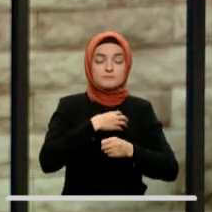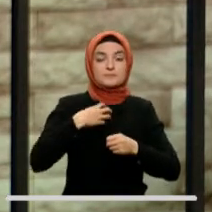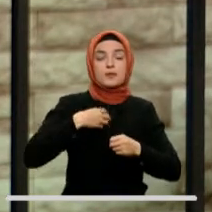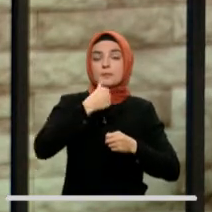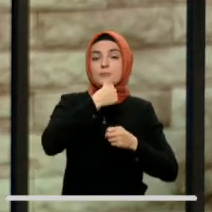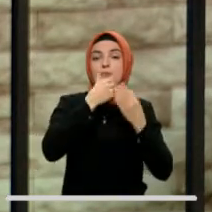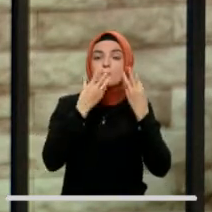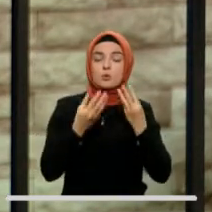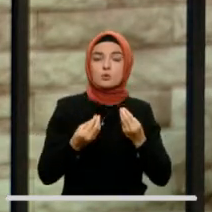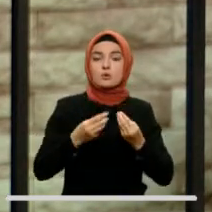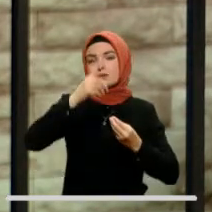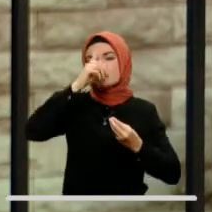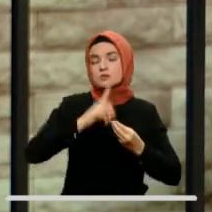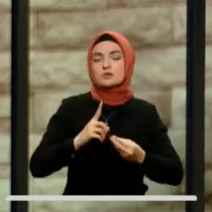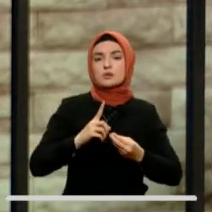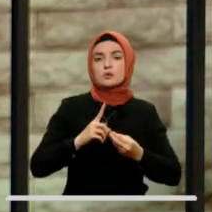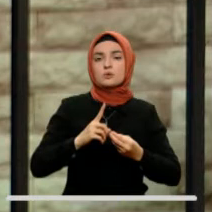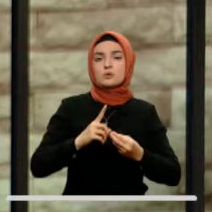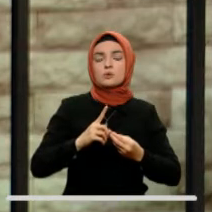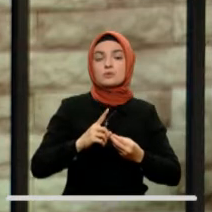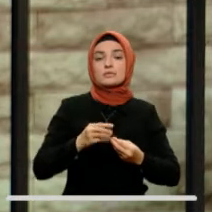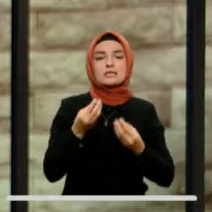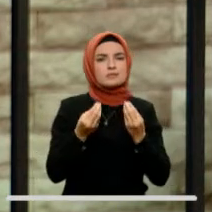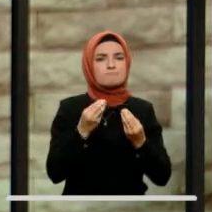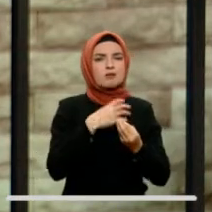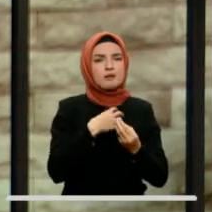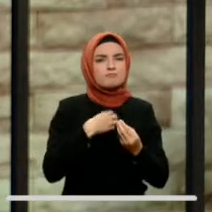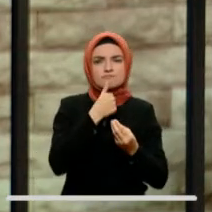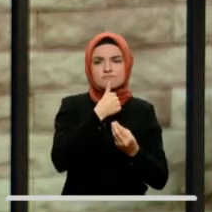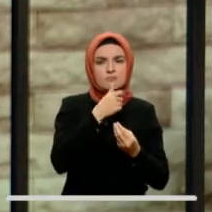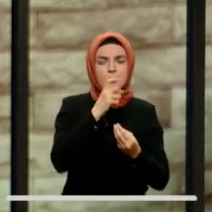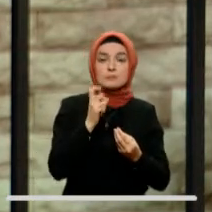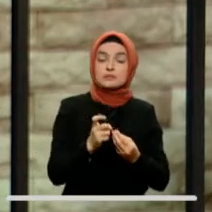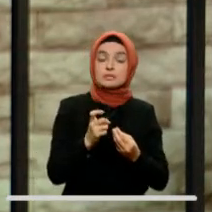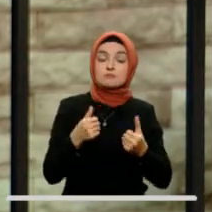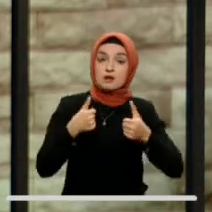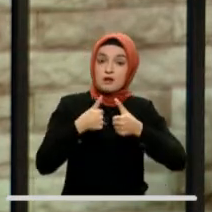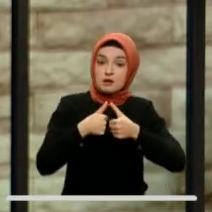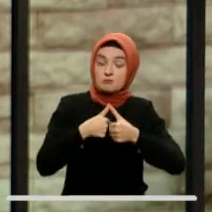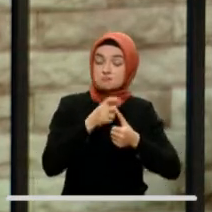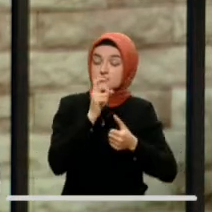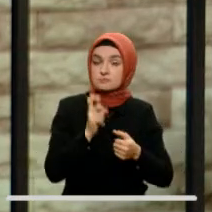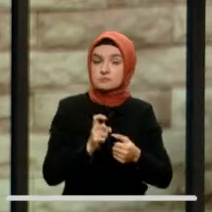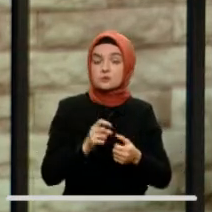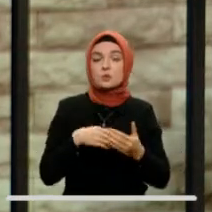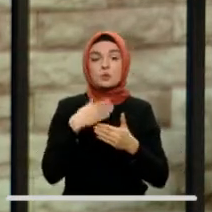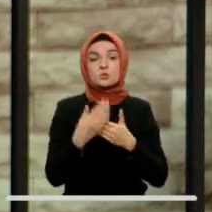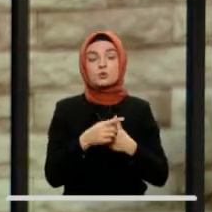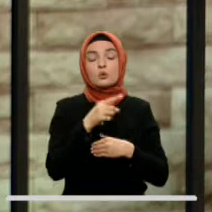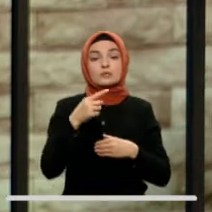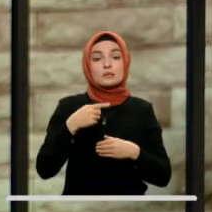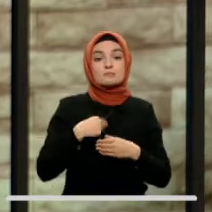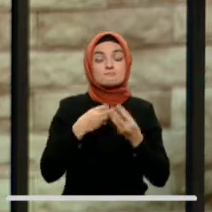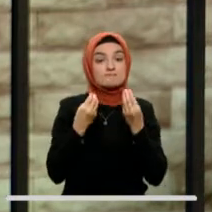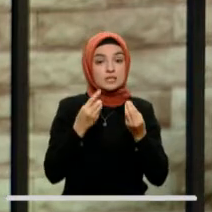olarak, ilk önce anne baba olarak iyi bir anne baba mıyız? Yani ilk önce iyi bir eş miyiz, iyi bir anne baba mıyız? Sonra evet, biz aslında iyi